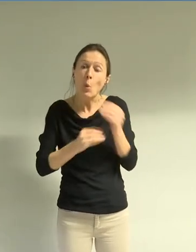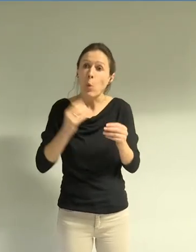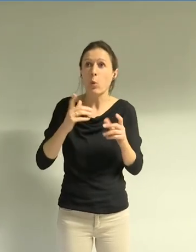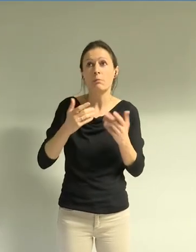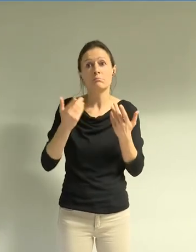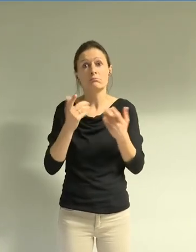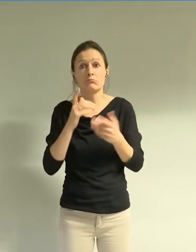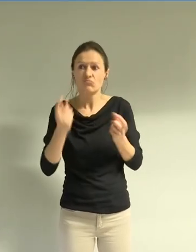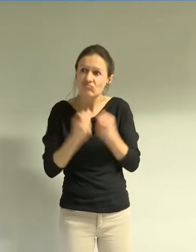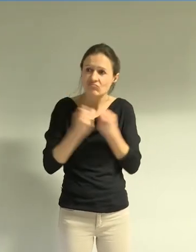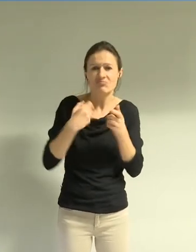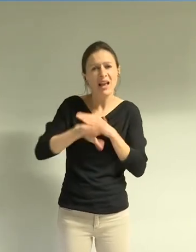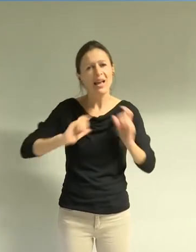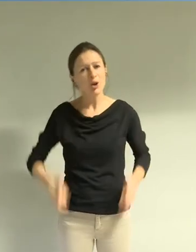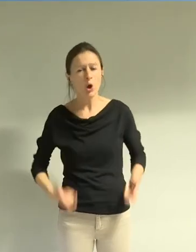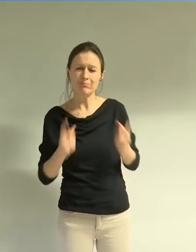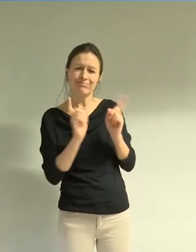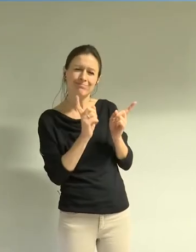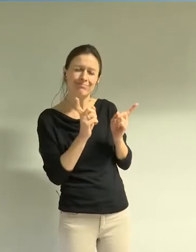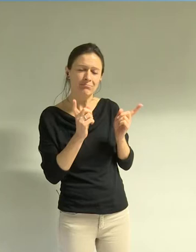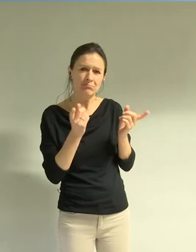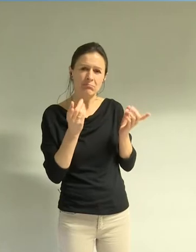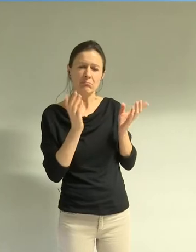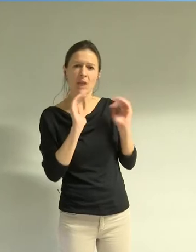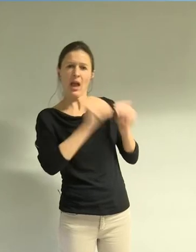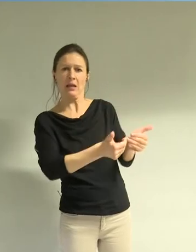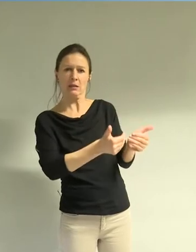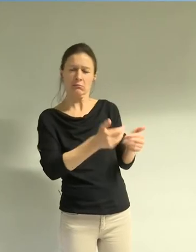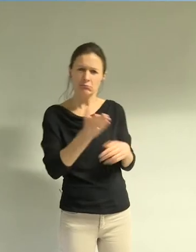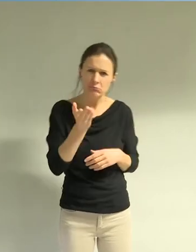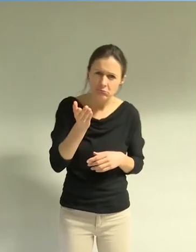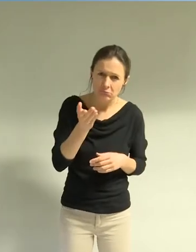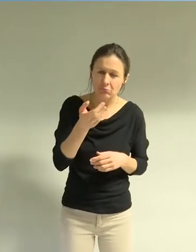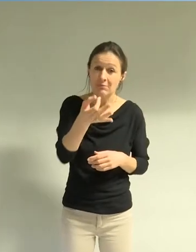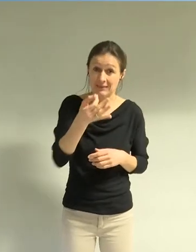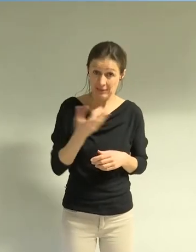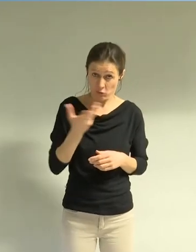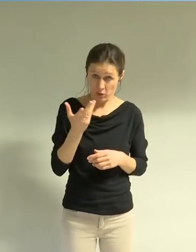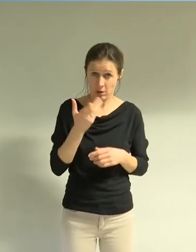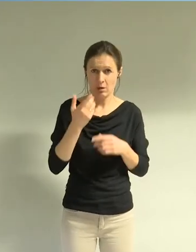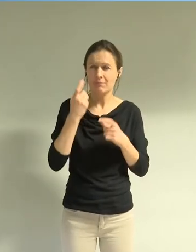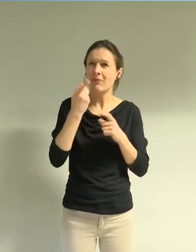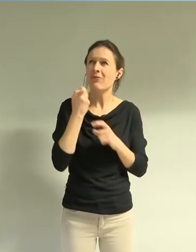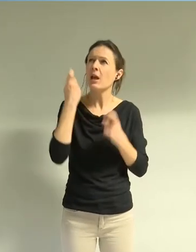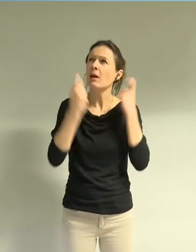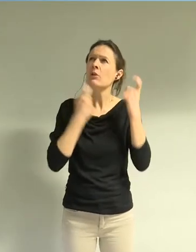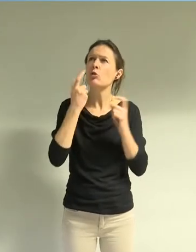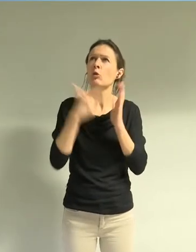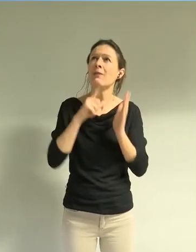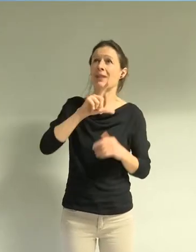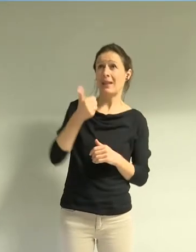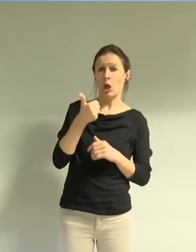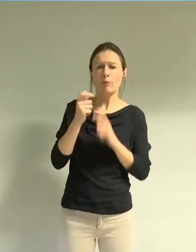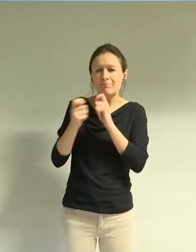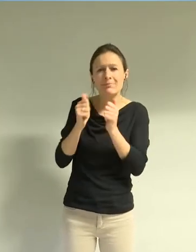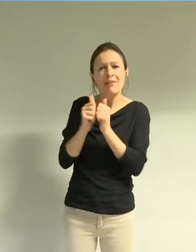fait suite en fait je vous suis je vous cite à la réflexion menée en 2021 avec le laboratoire où reagan ce